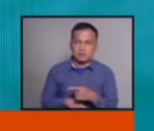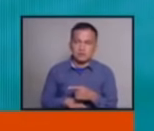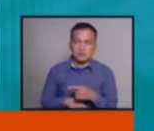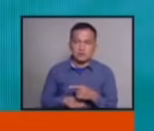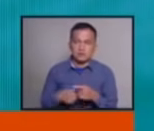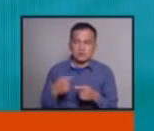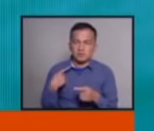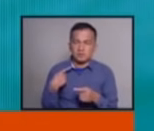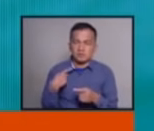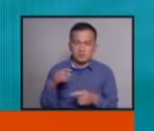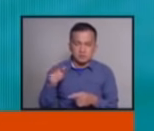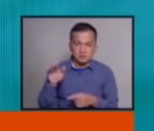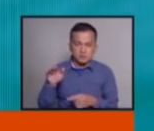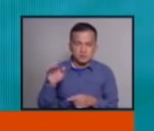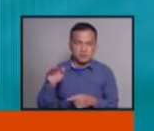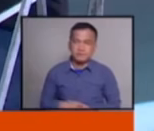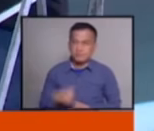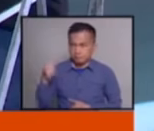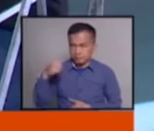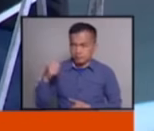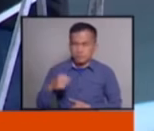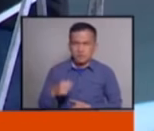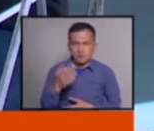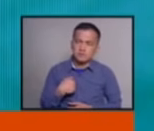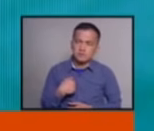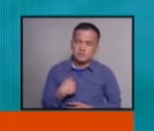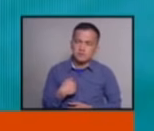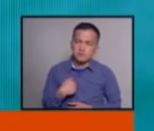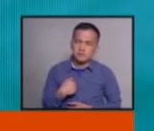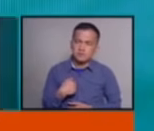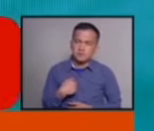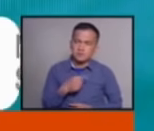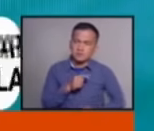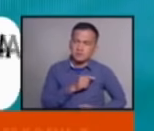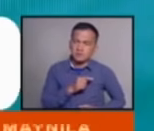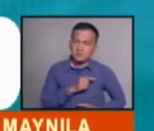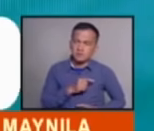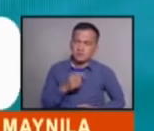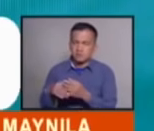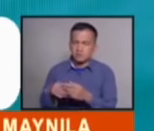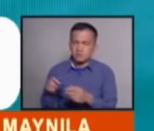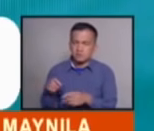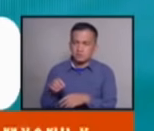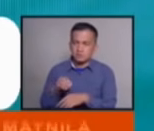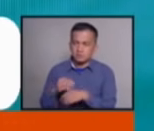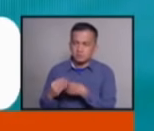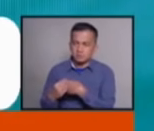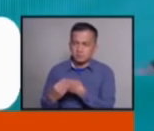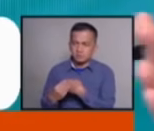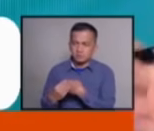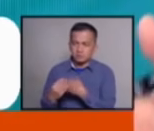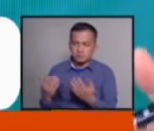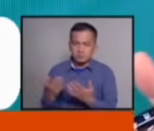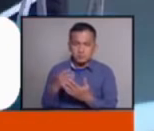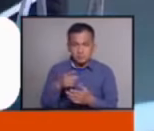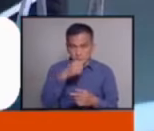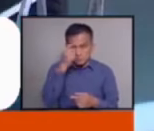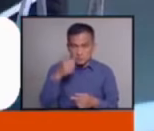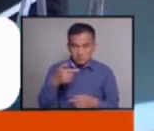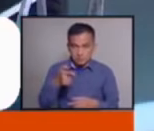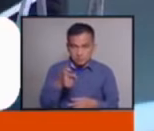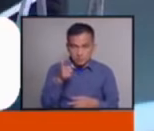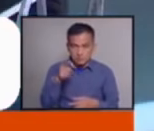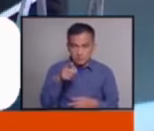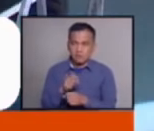at meron siyang panawagan sa kanyang misis. Bakit kayo nabaril? Guardia po ako dati na Easter Defender. So, dahil po doon sa nabaril kayo, kayo